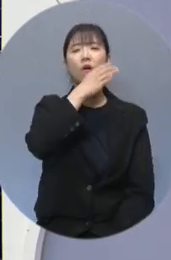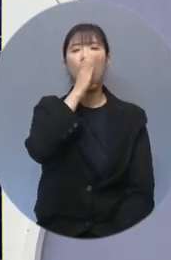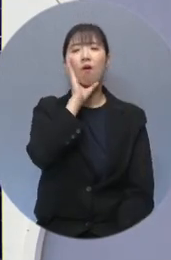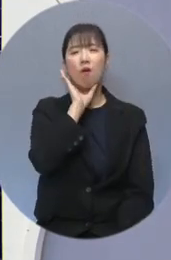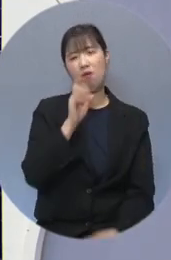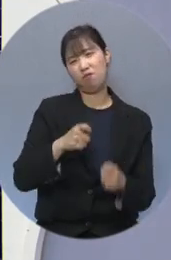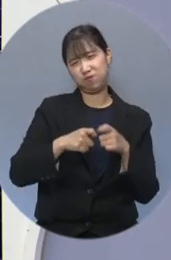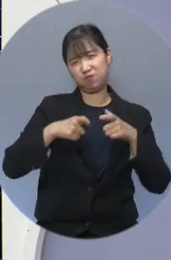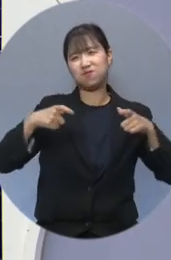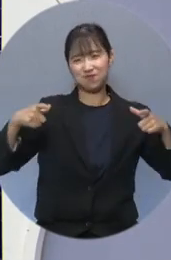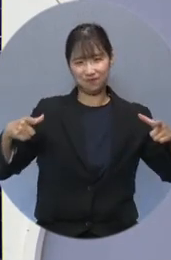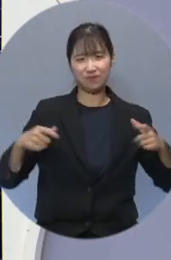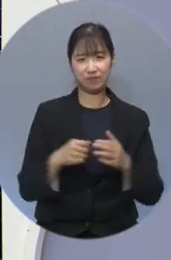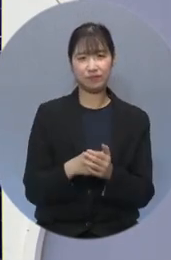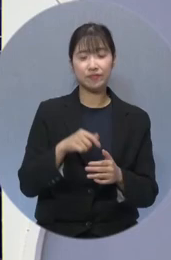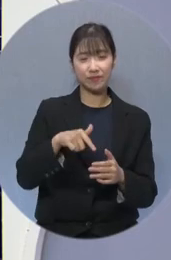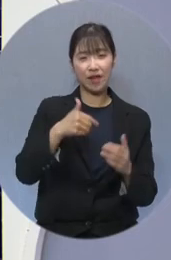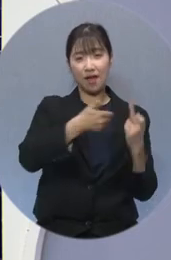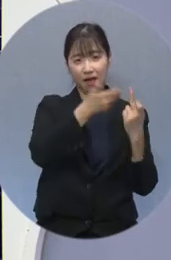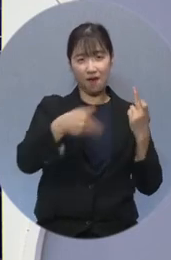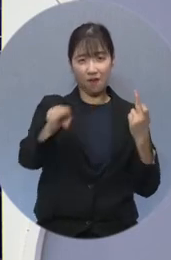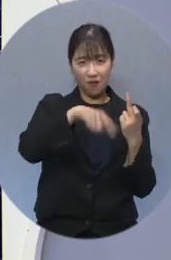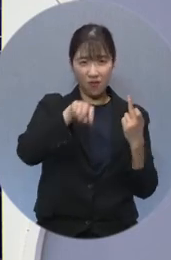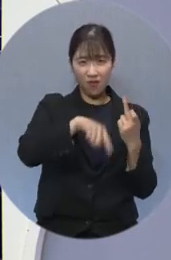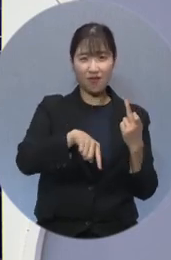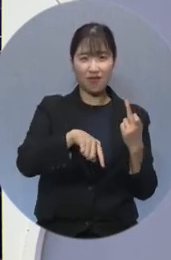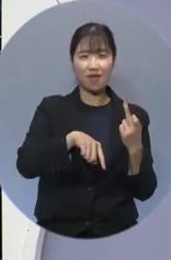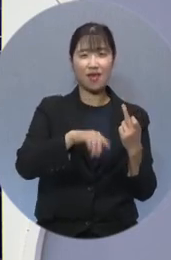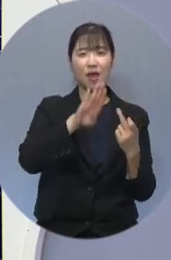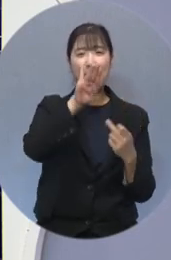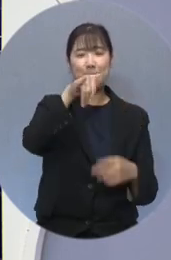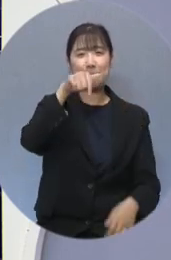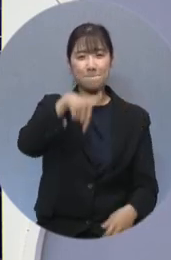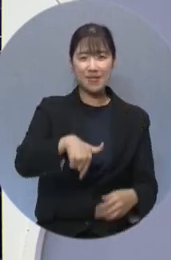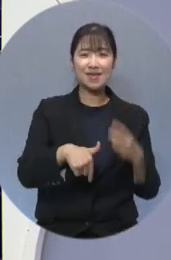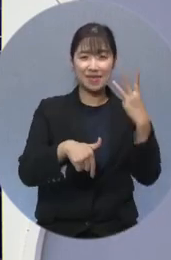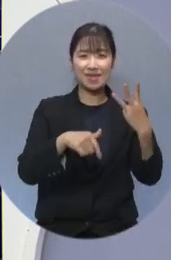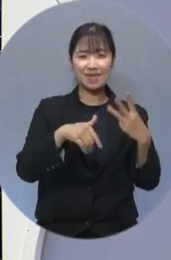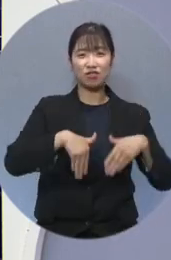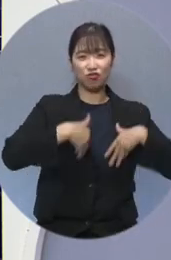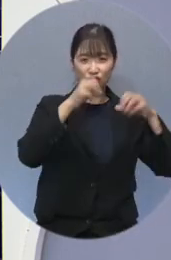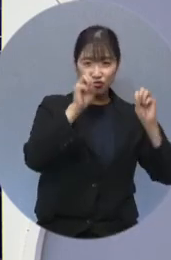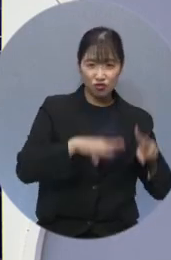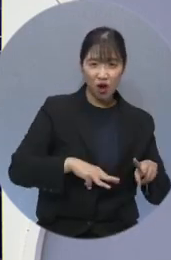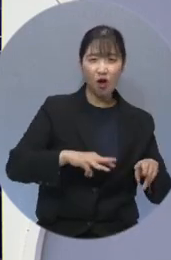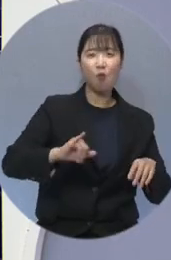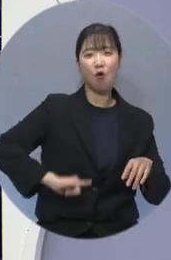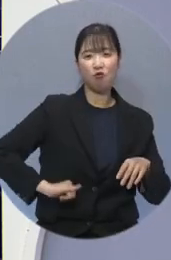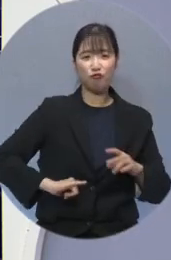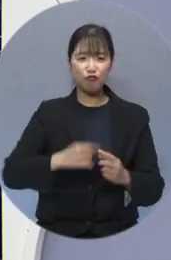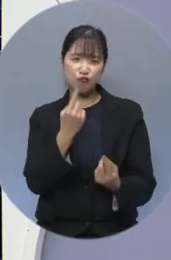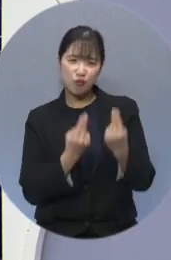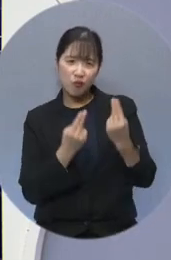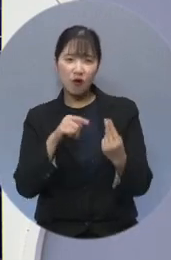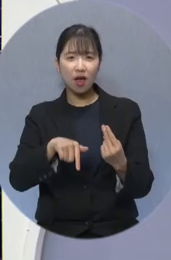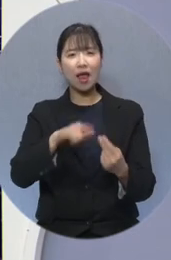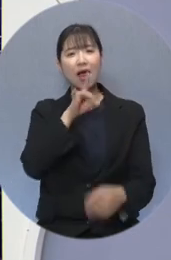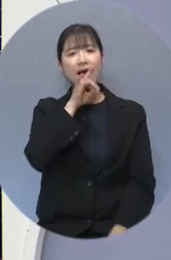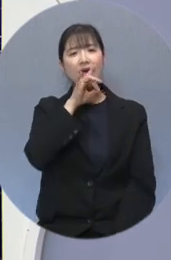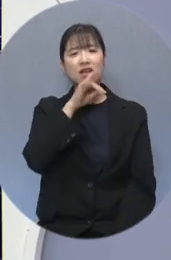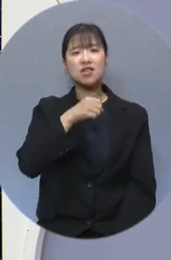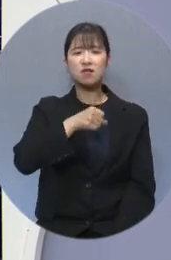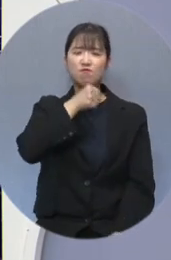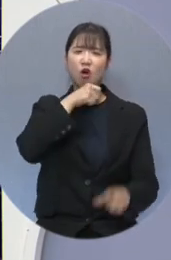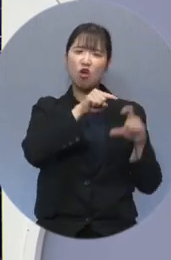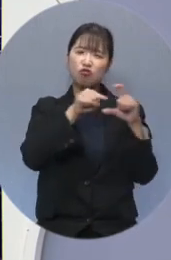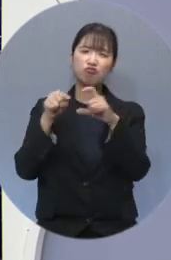우리 강원도의 내에 소위 이제 빅3라고 하는 춘천 원주에 비해서 우리 강릉이 한 평균 한 8살 정도로